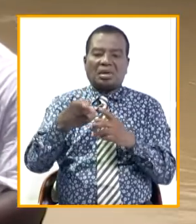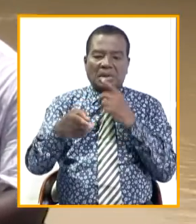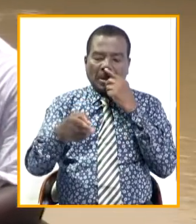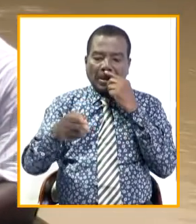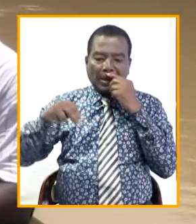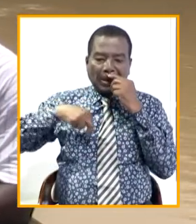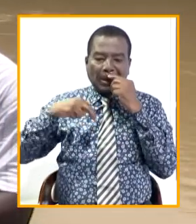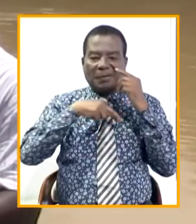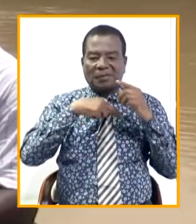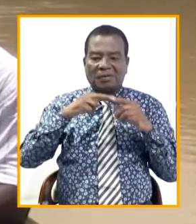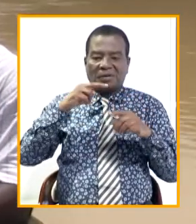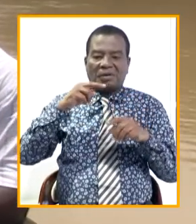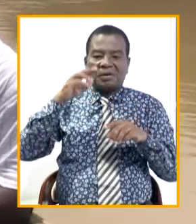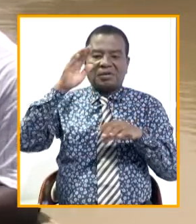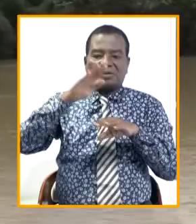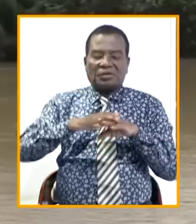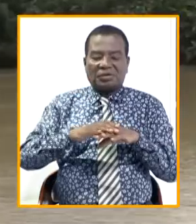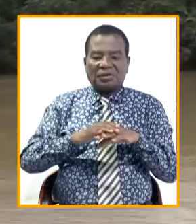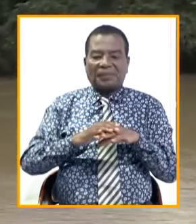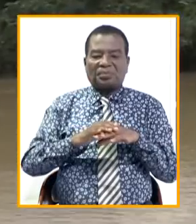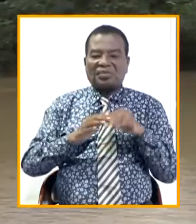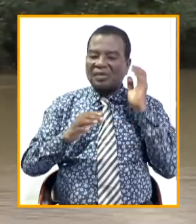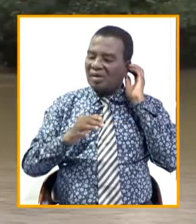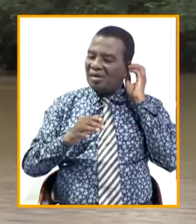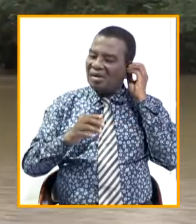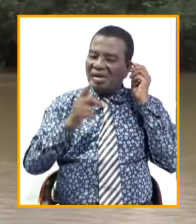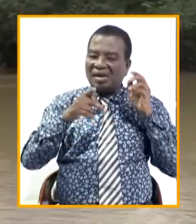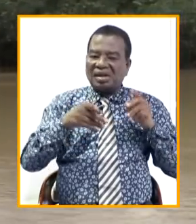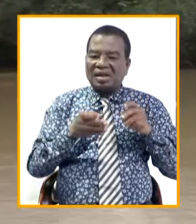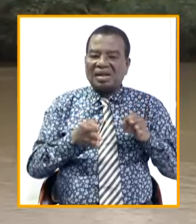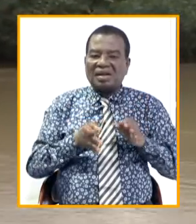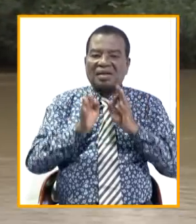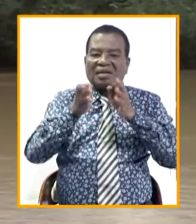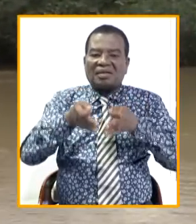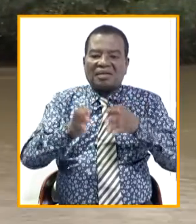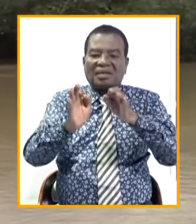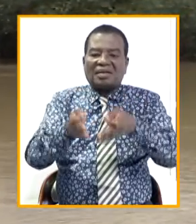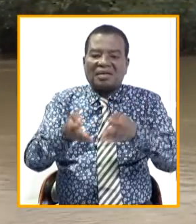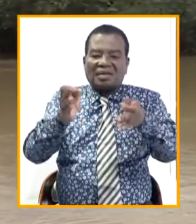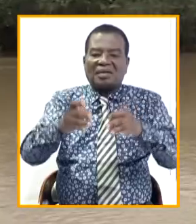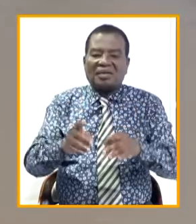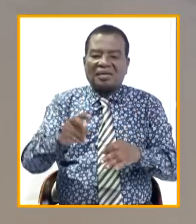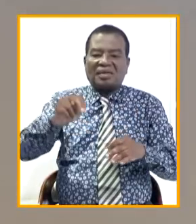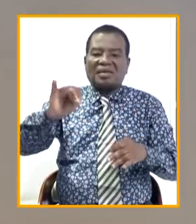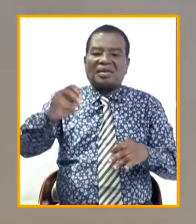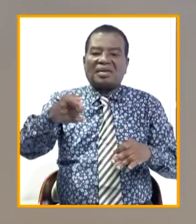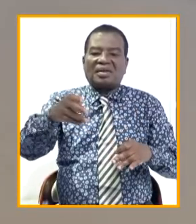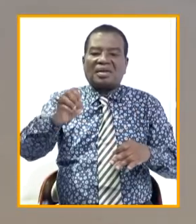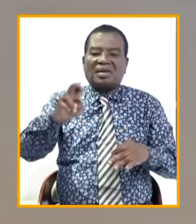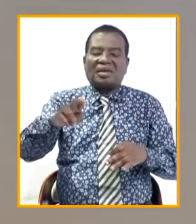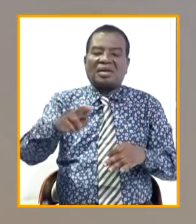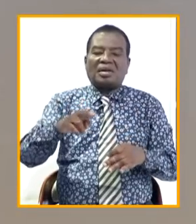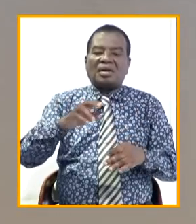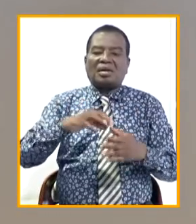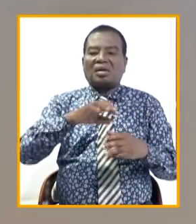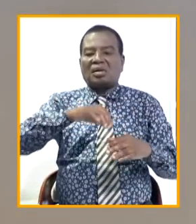des affluents du fleuve Niger à Debété, à 33 km de Tingrela, dans l'extrême nord de la Côte d'Ivoire. De l'autre